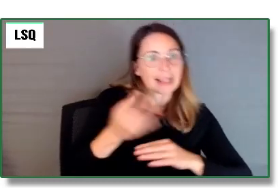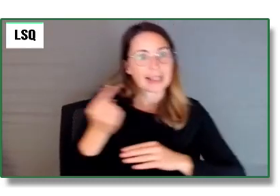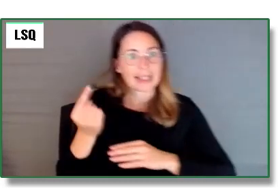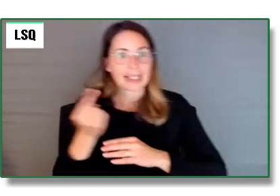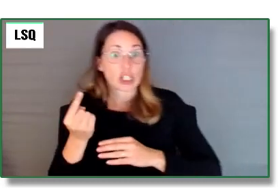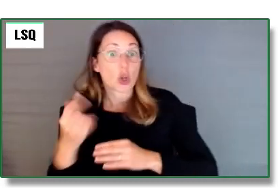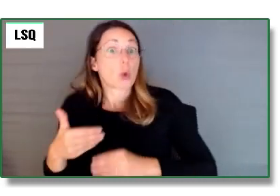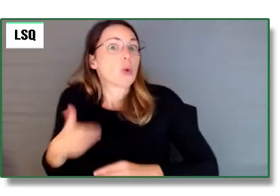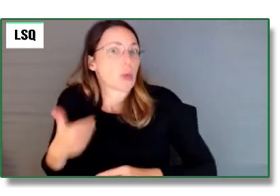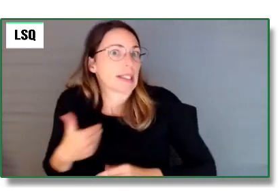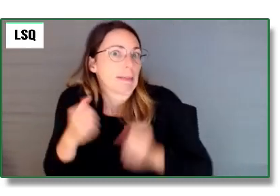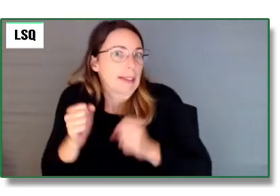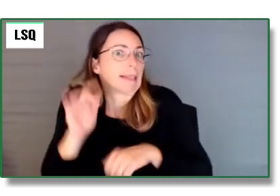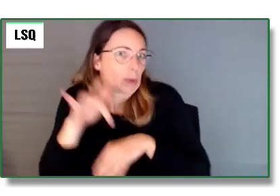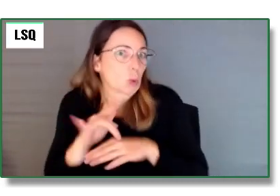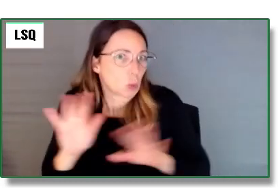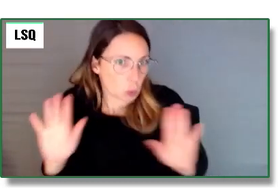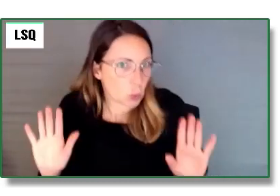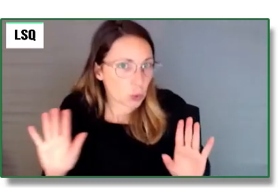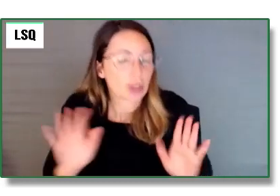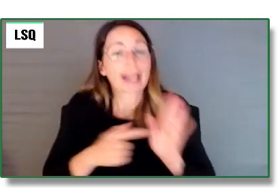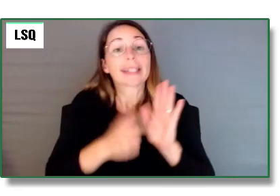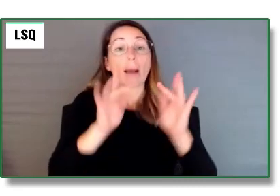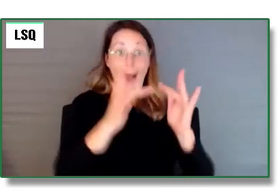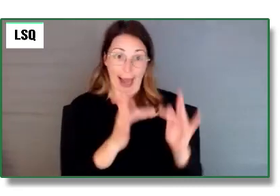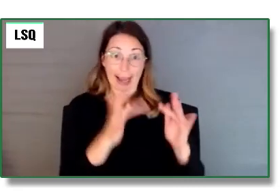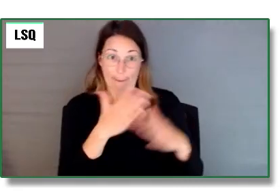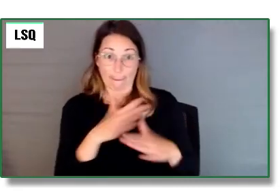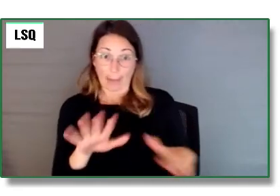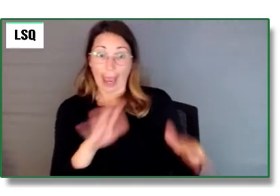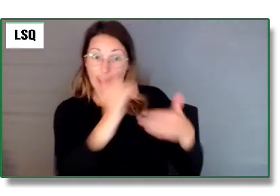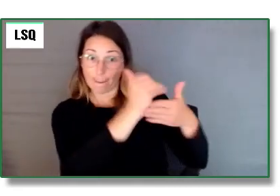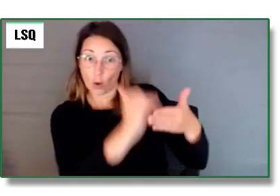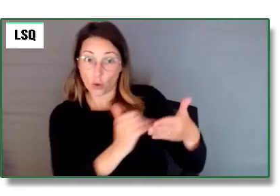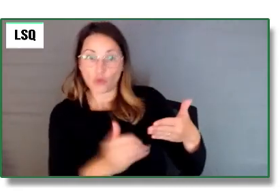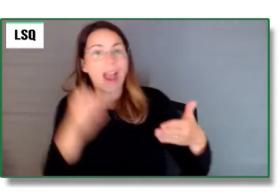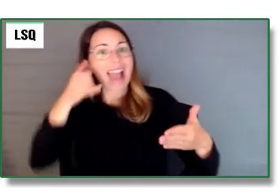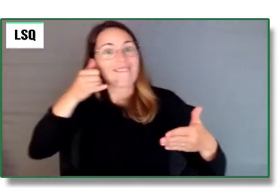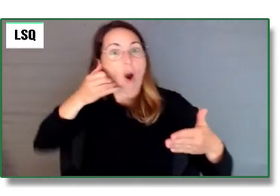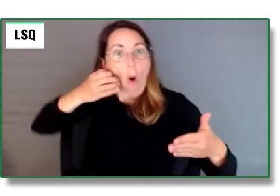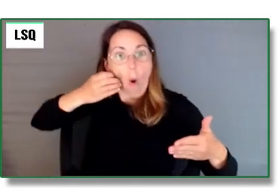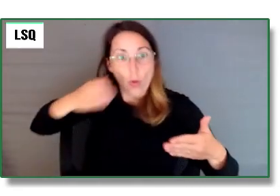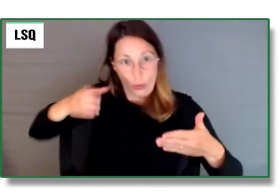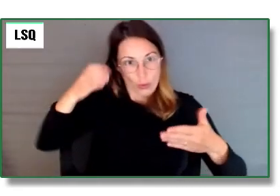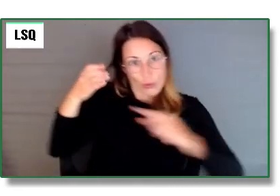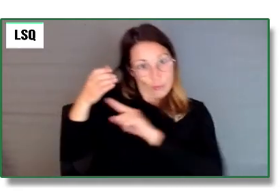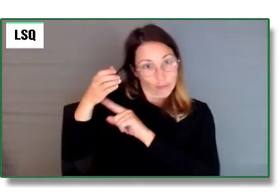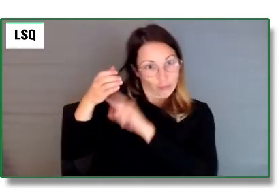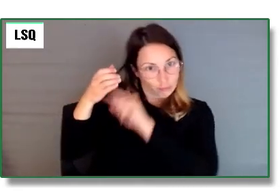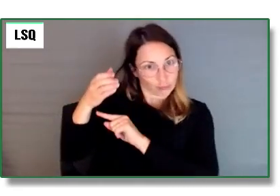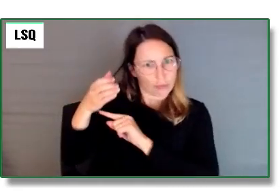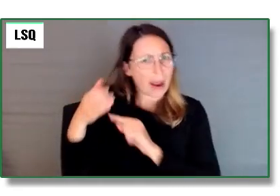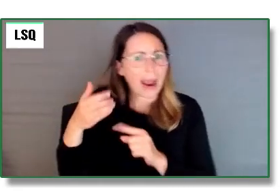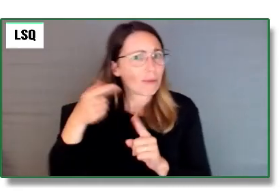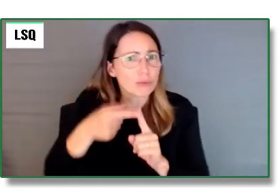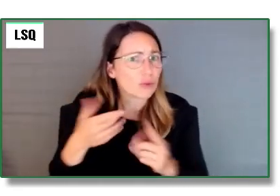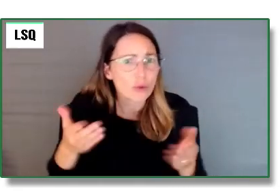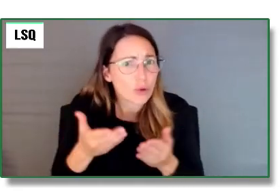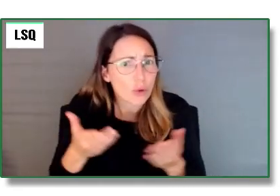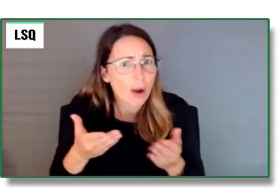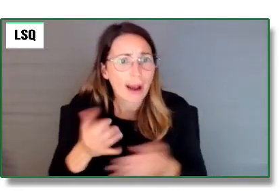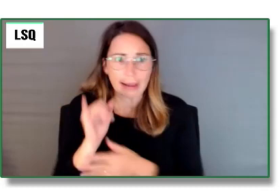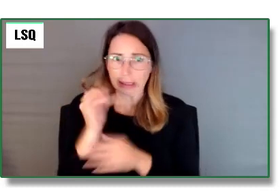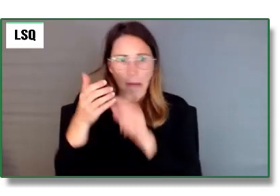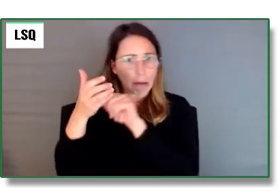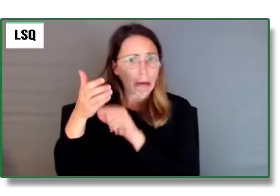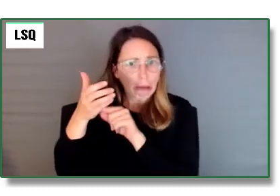ont un menu en ligne auquel je peux accéder sur mon iPhone, mais à quoi sert ce menu si certains de ces éléments ne sont pas disponibles sans